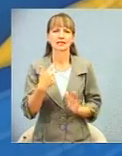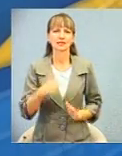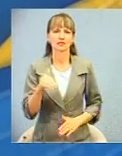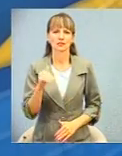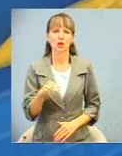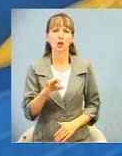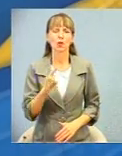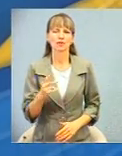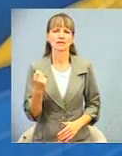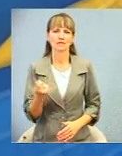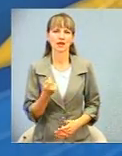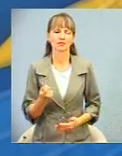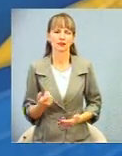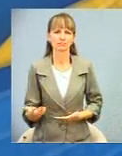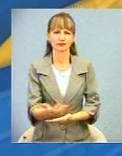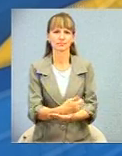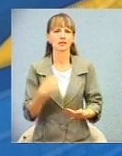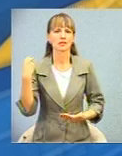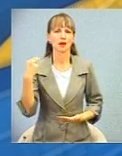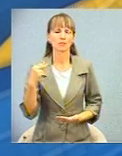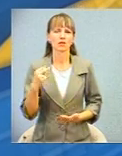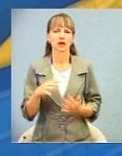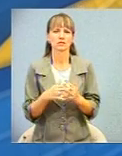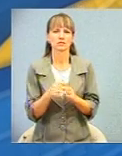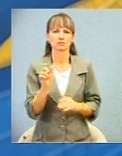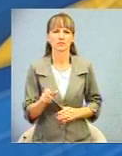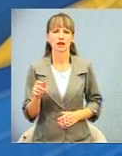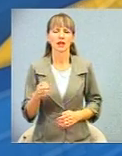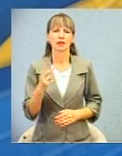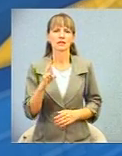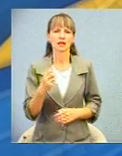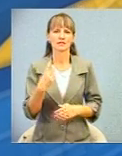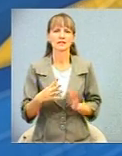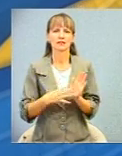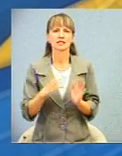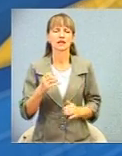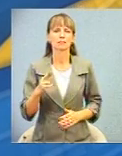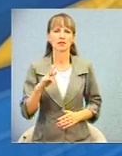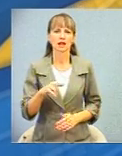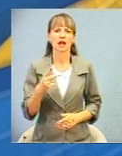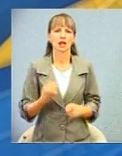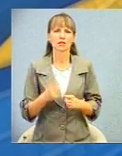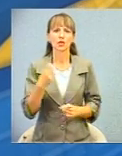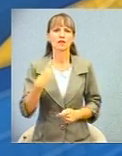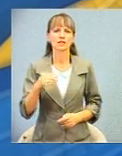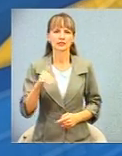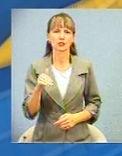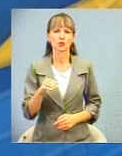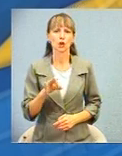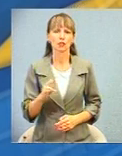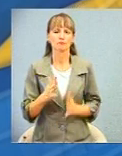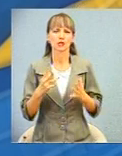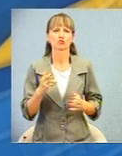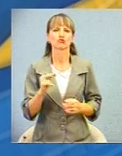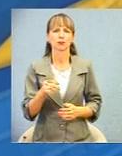2 830 000 тонн зерна намолотили запорізькі аграрії станом на 29 серпня. Це майже на 120 тисяч тонн більше, ніж торік. Однак